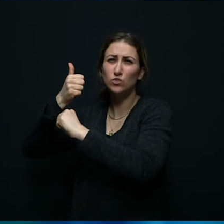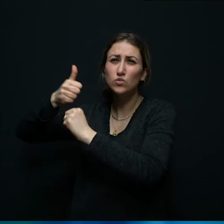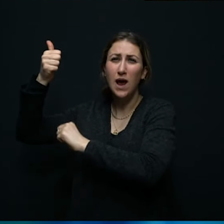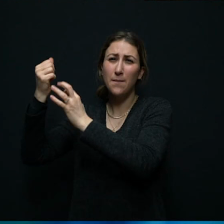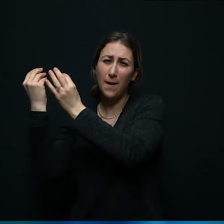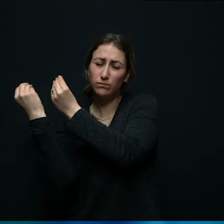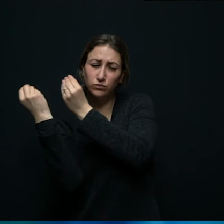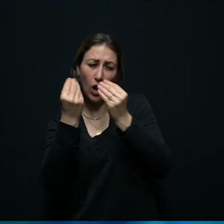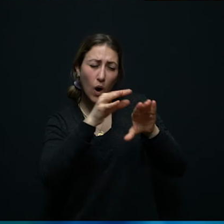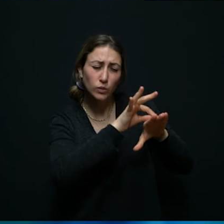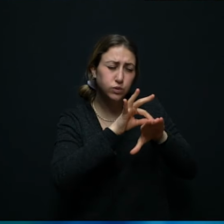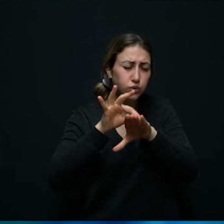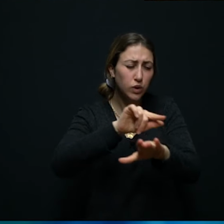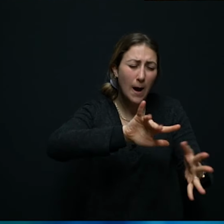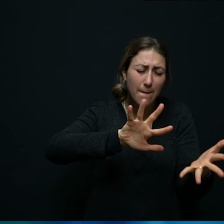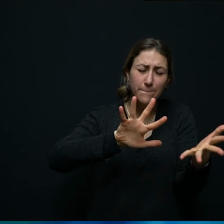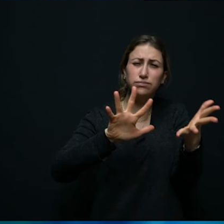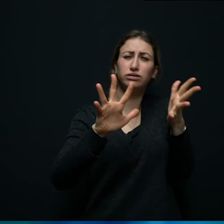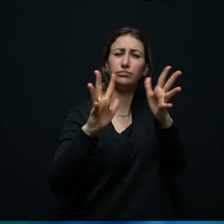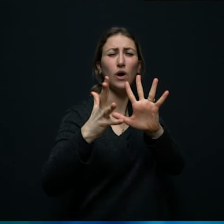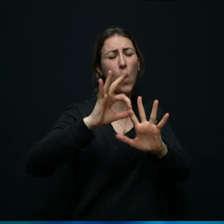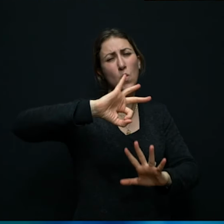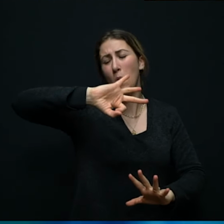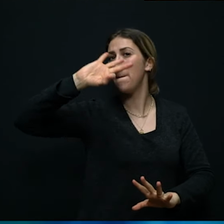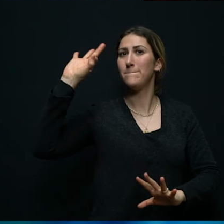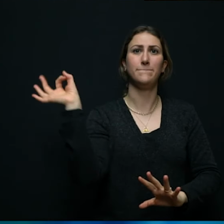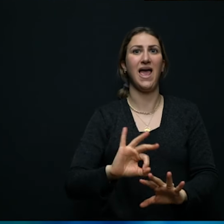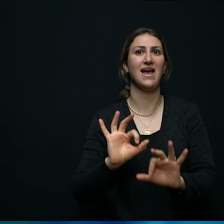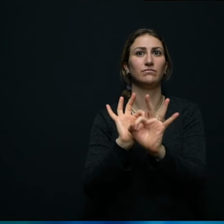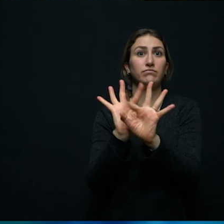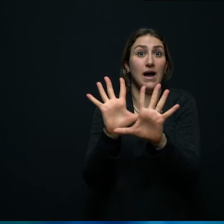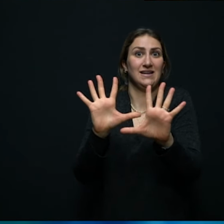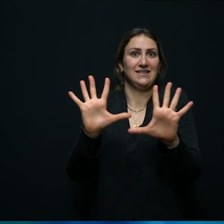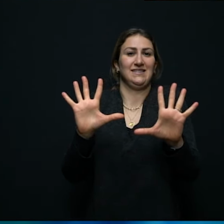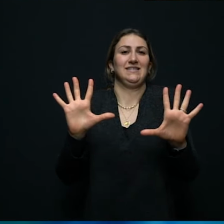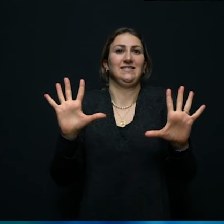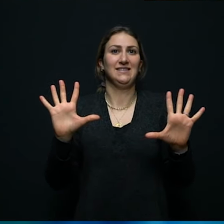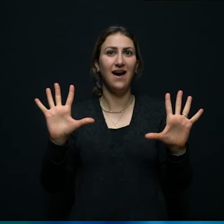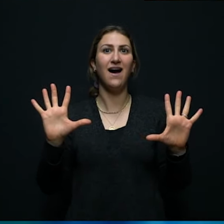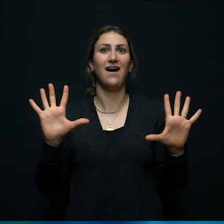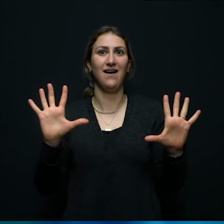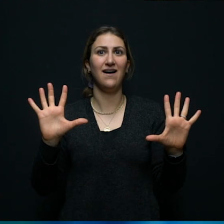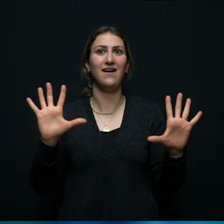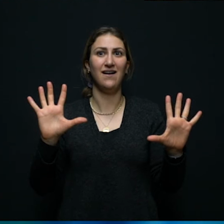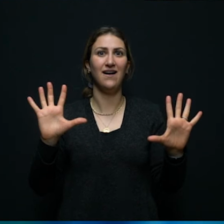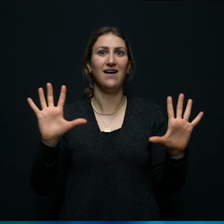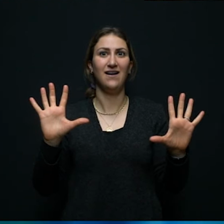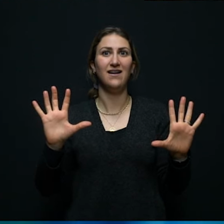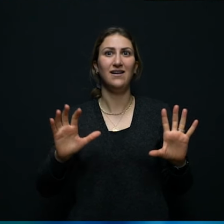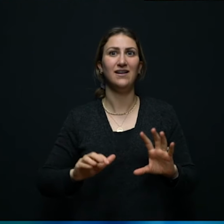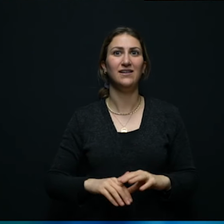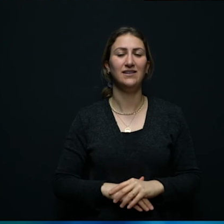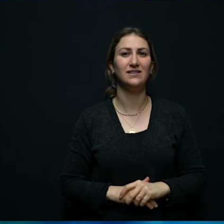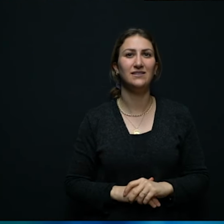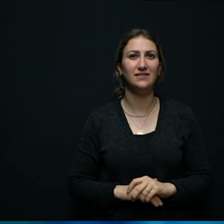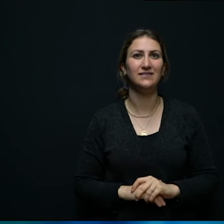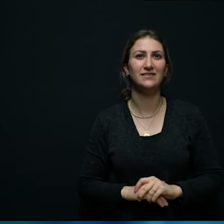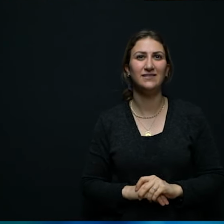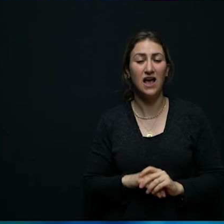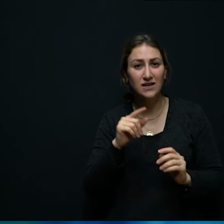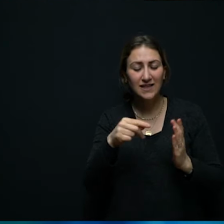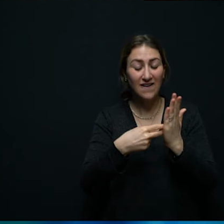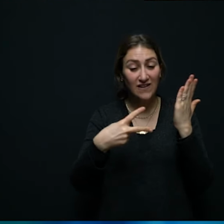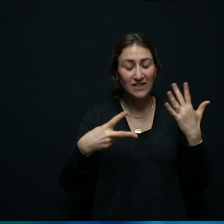total j'ai été interpellé par ces paroles de paul qu'il vous conduisent lui-même a une sainte était totale